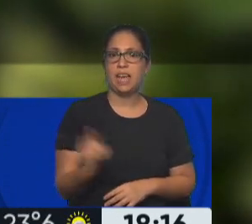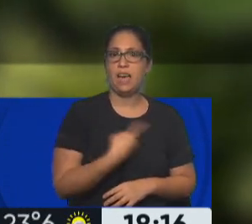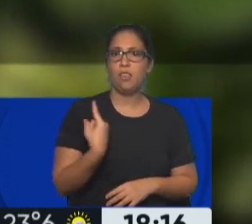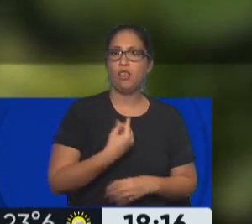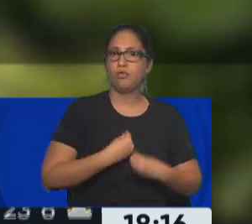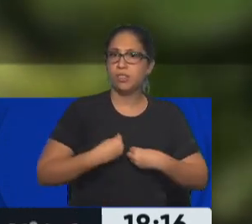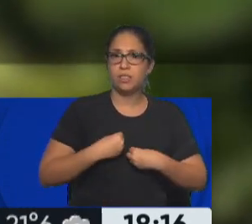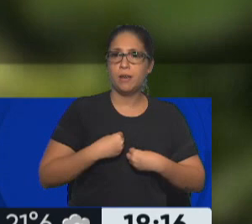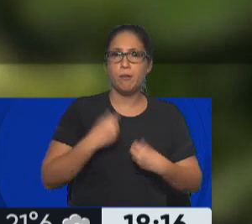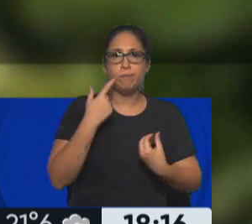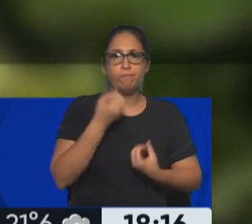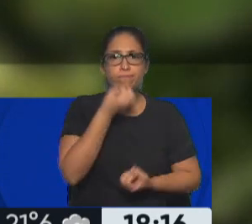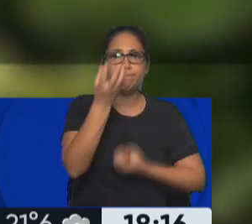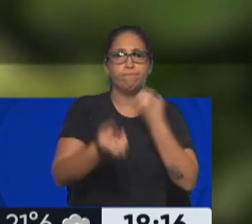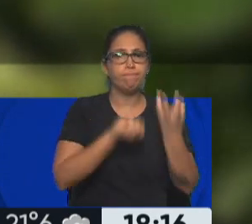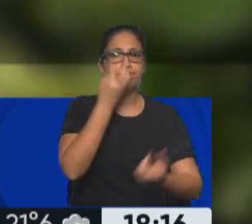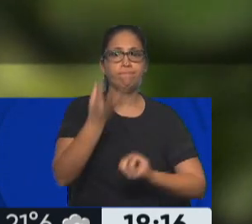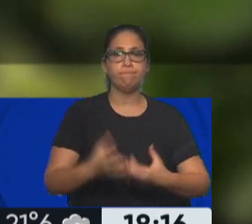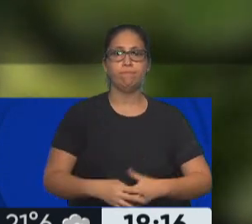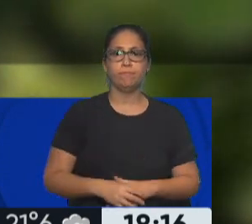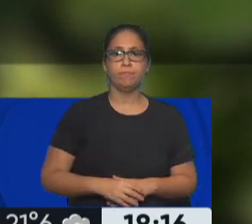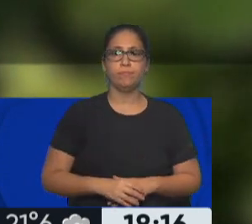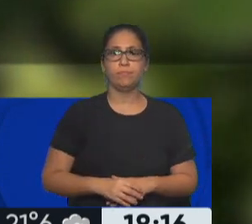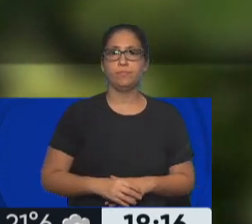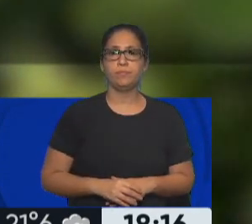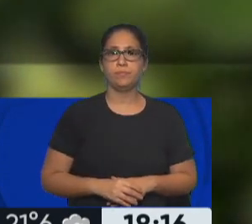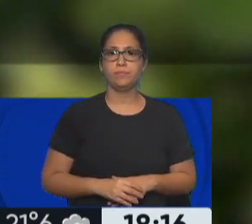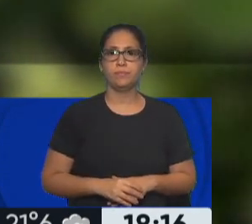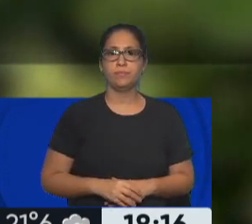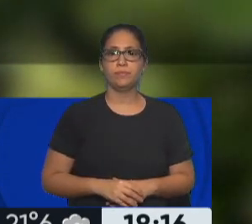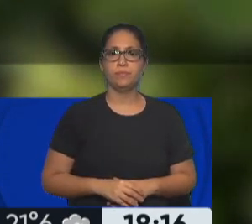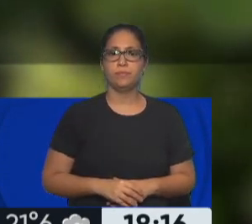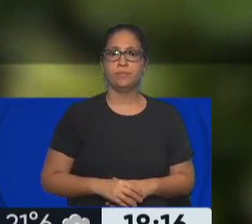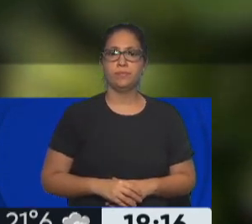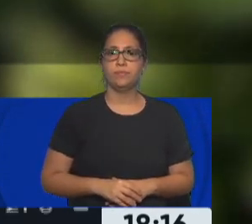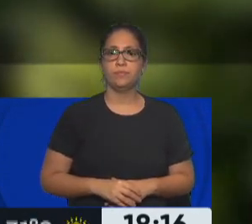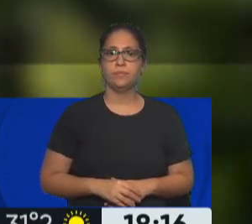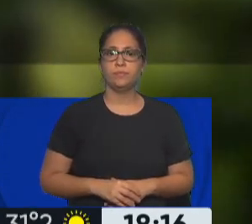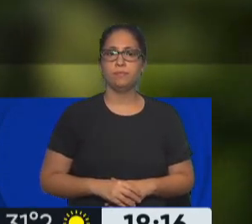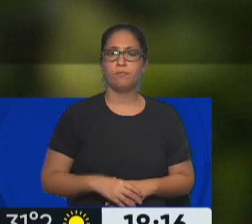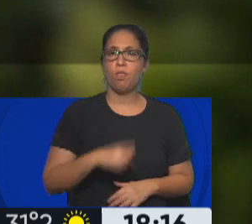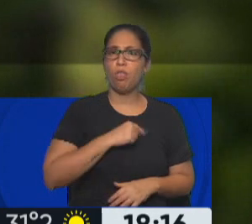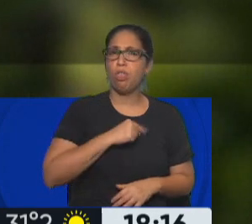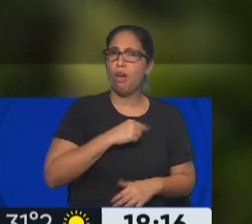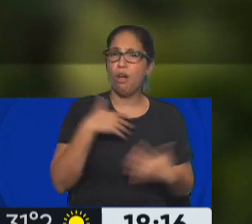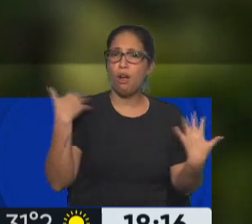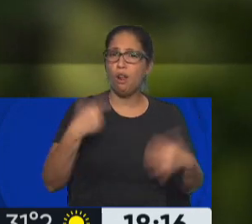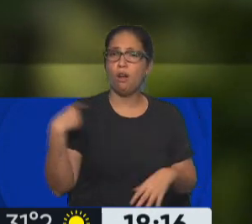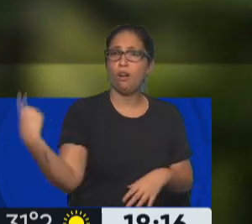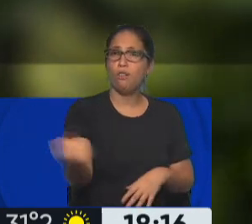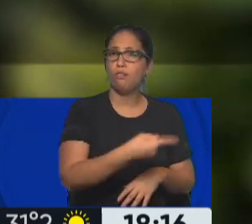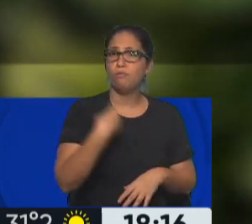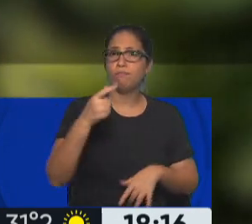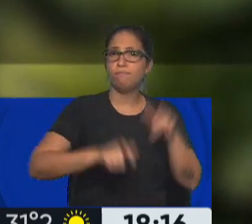voulais ici dire toute la tristesse qui est la nôtre dans ce moment. Et la grande douleur, je le sais, qui est partagée